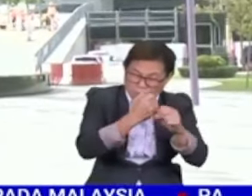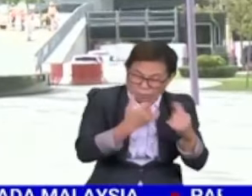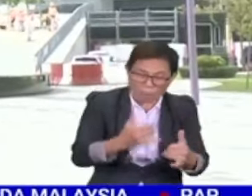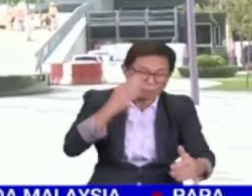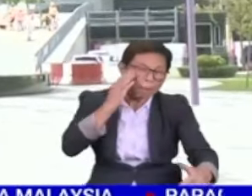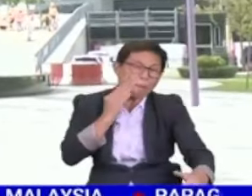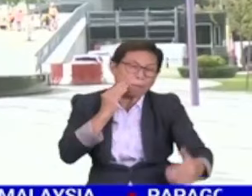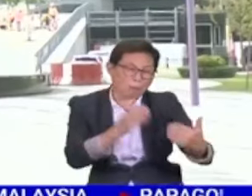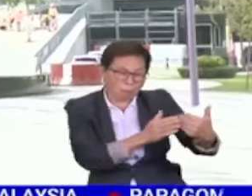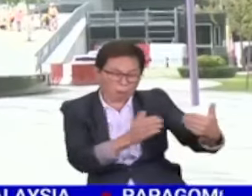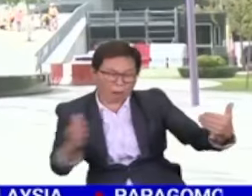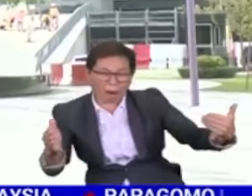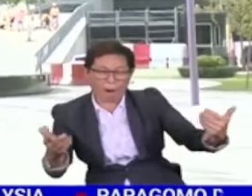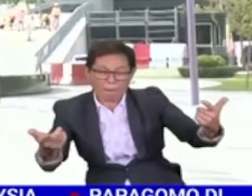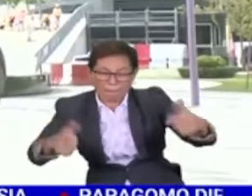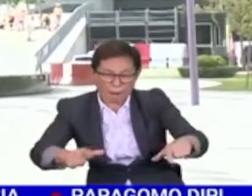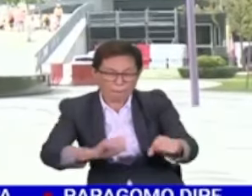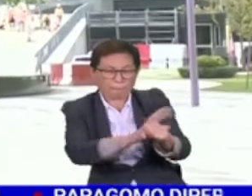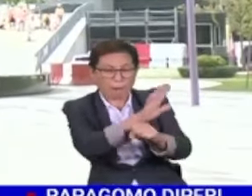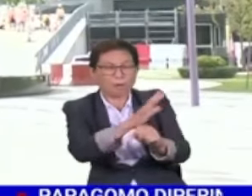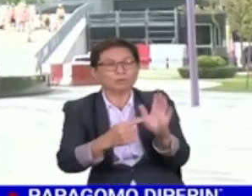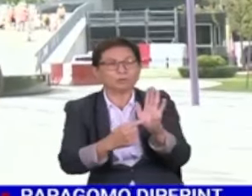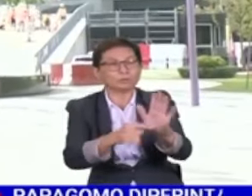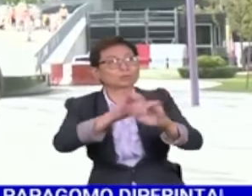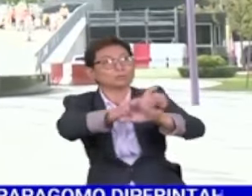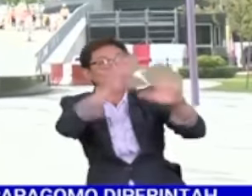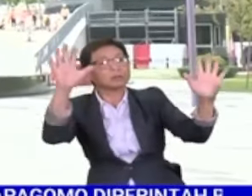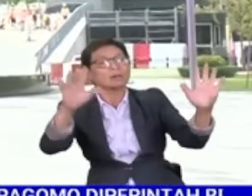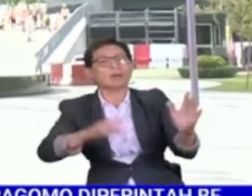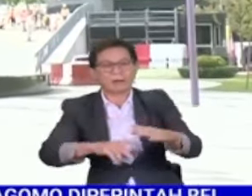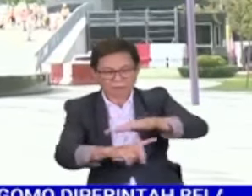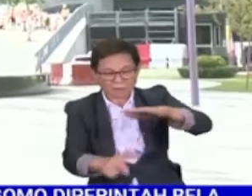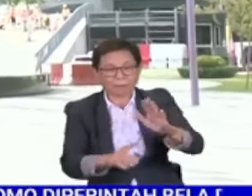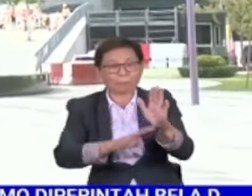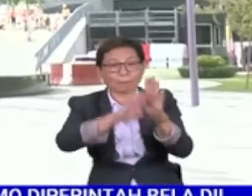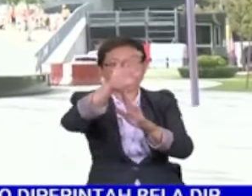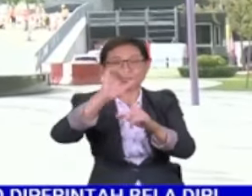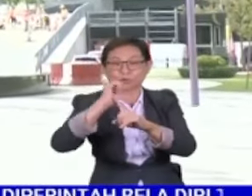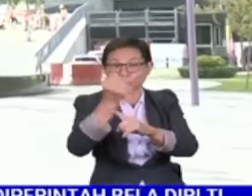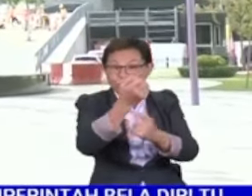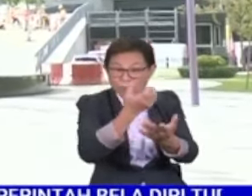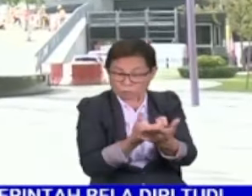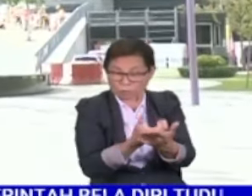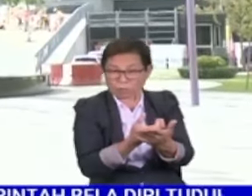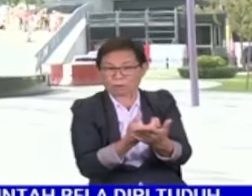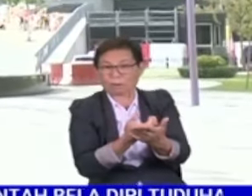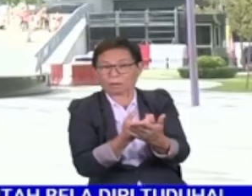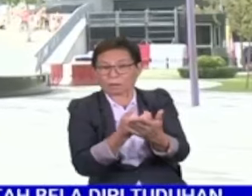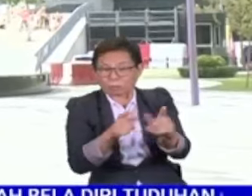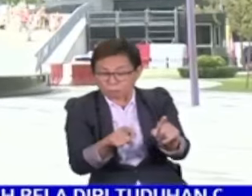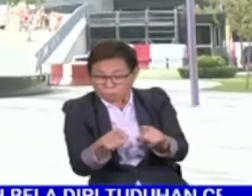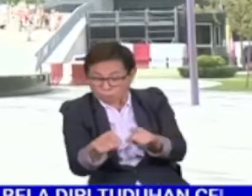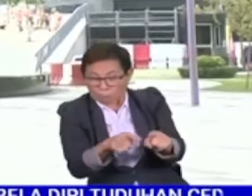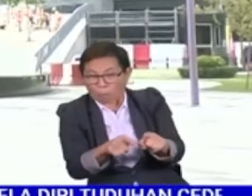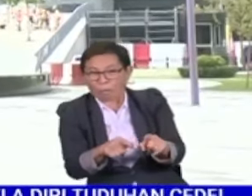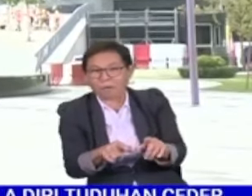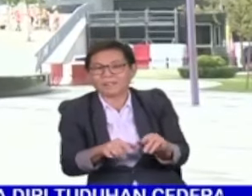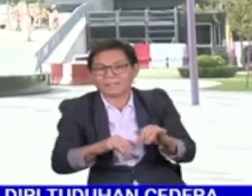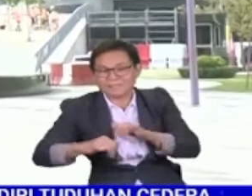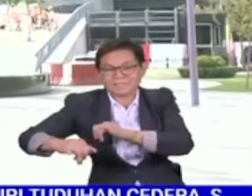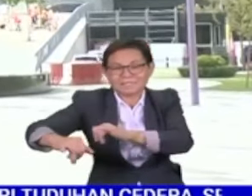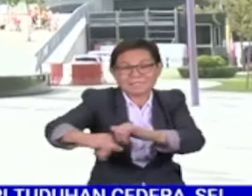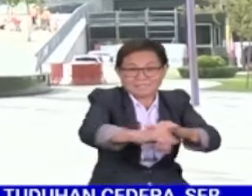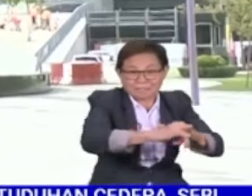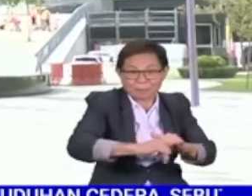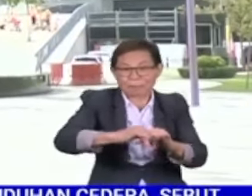Pengalaman sepanjang pandemik memberi isyarat jelas perlunya dasar pembangunan sosioekonomi yang berdaya cipta selari aspirasi